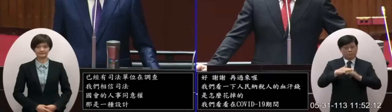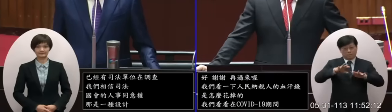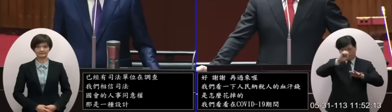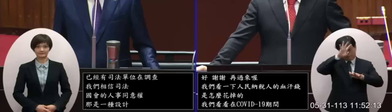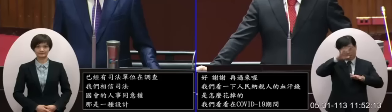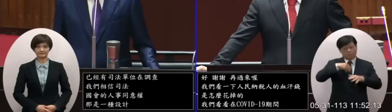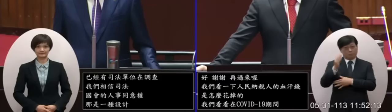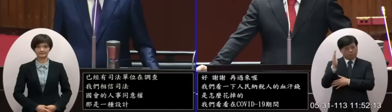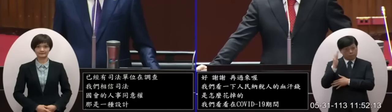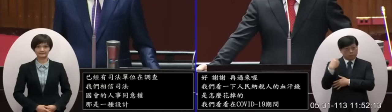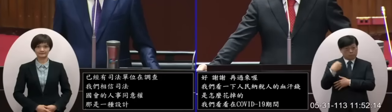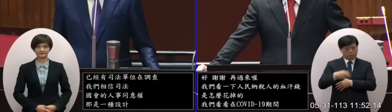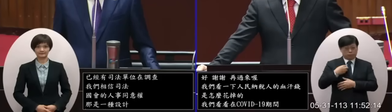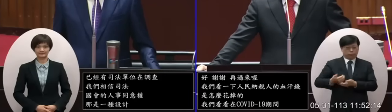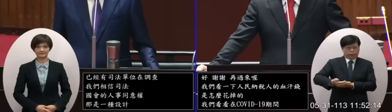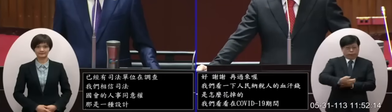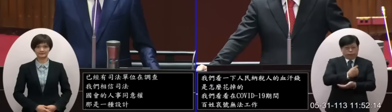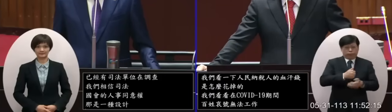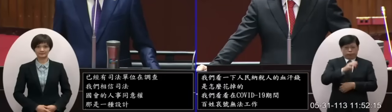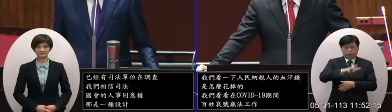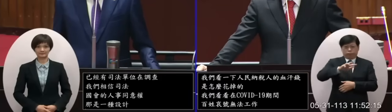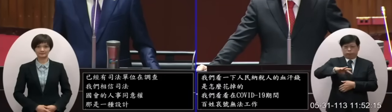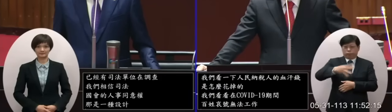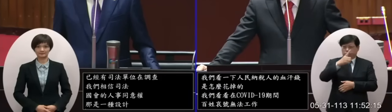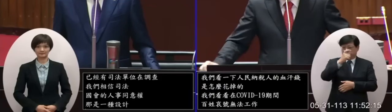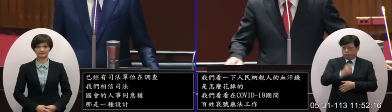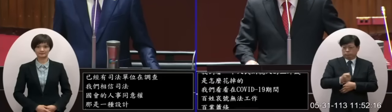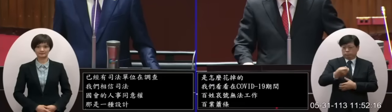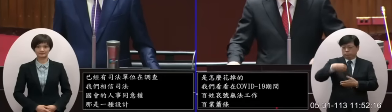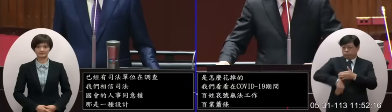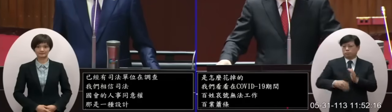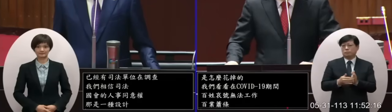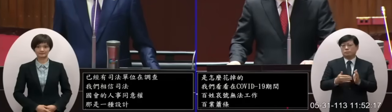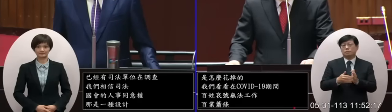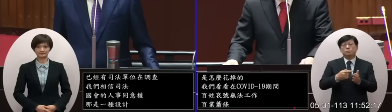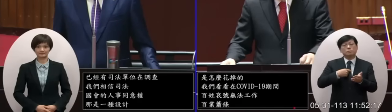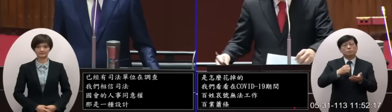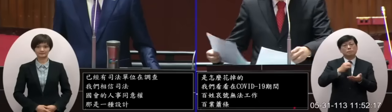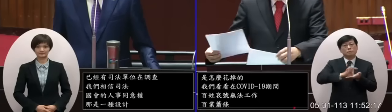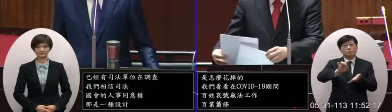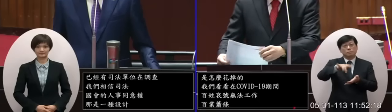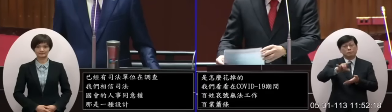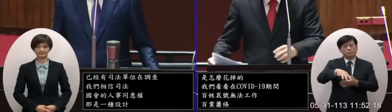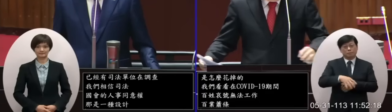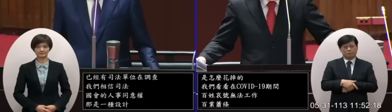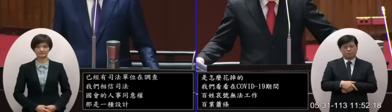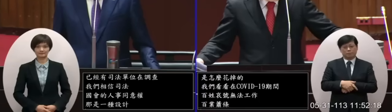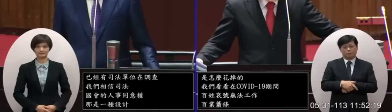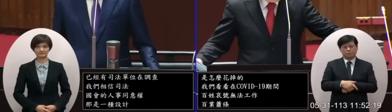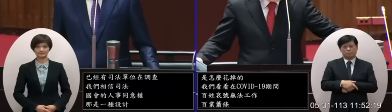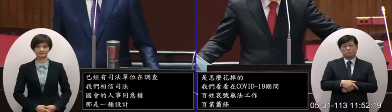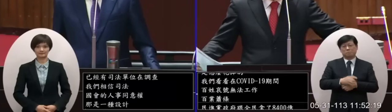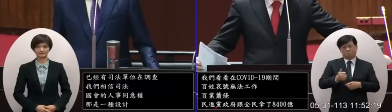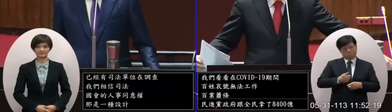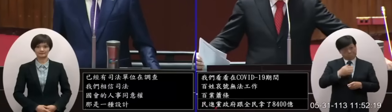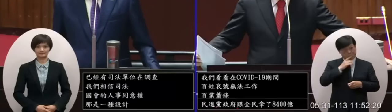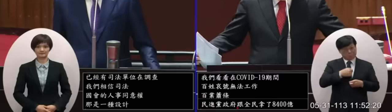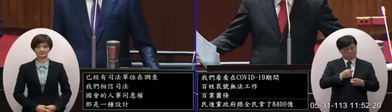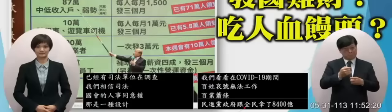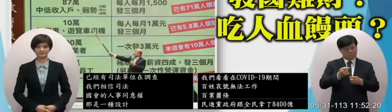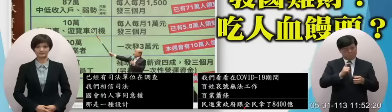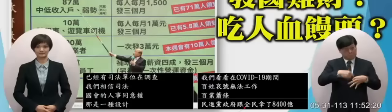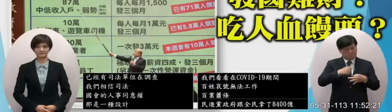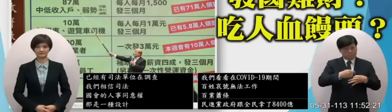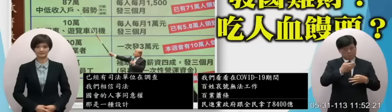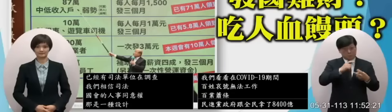府跟全民拿了8400亿，8400亿在做什么事情？发国难财呢，还